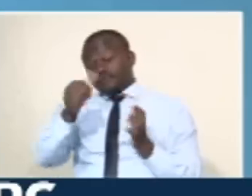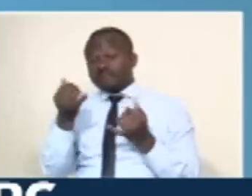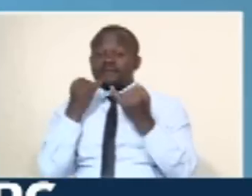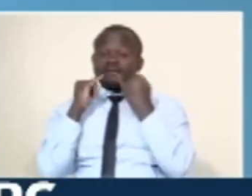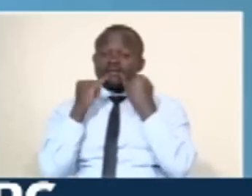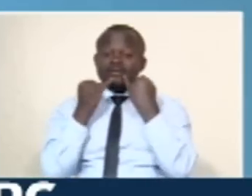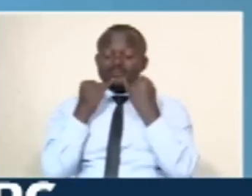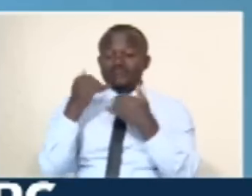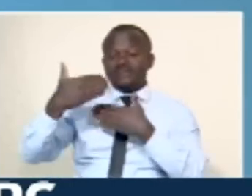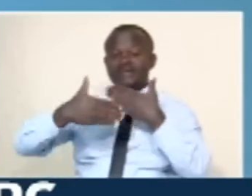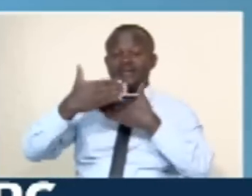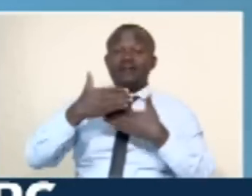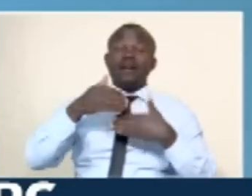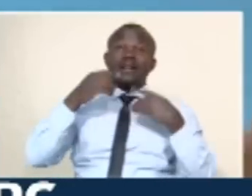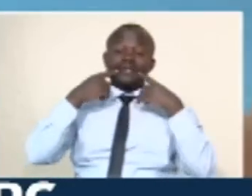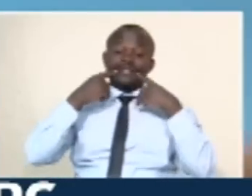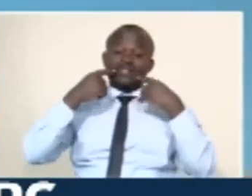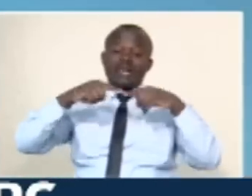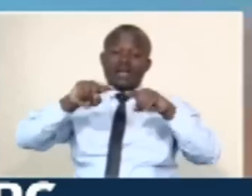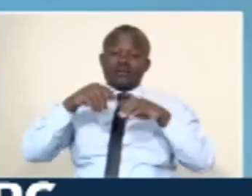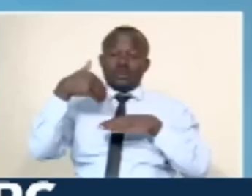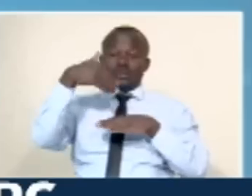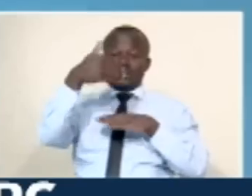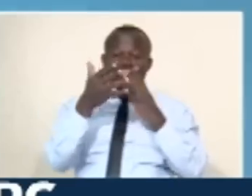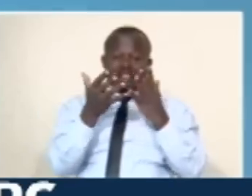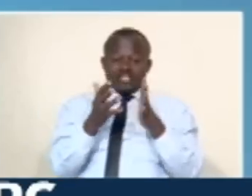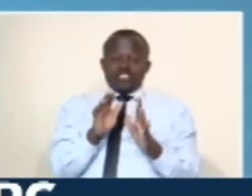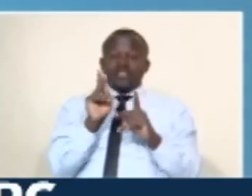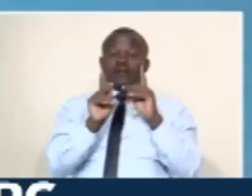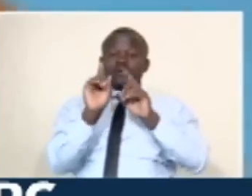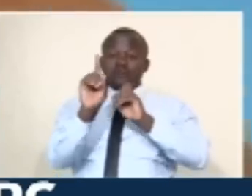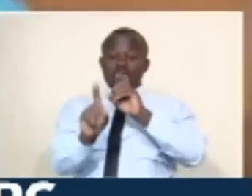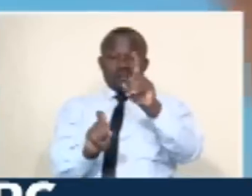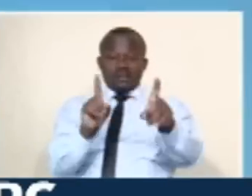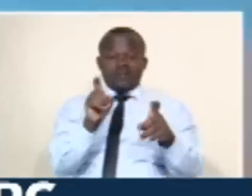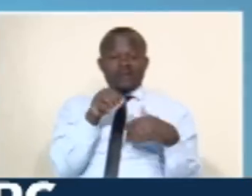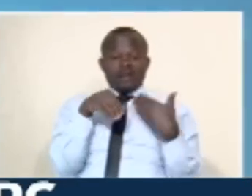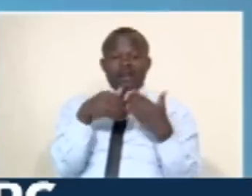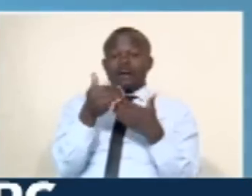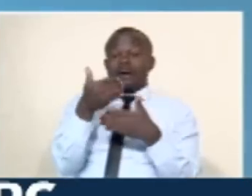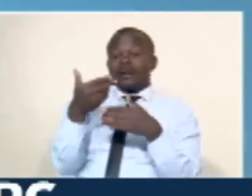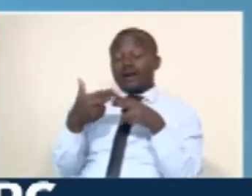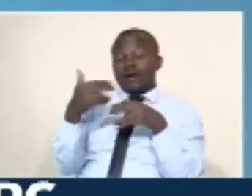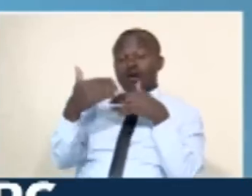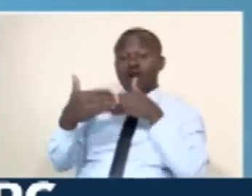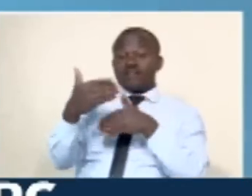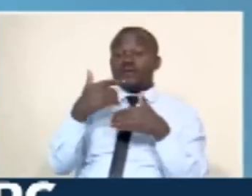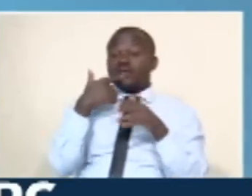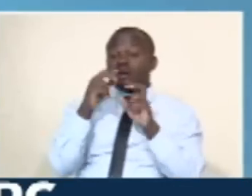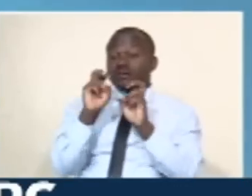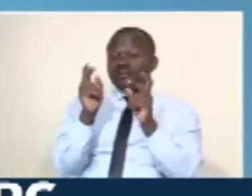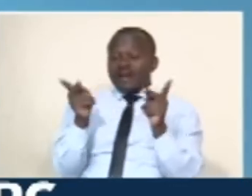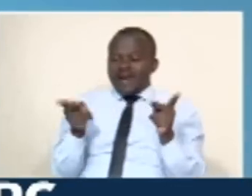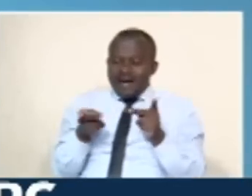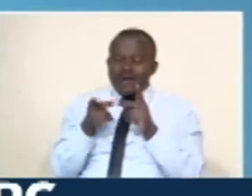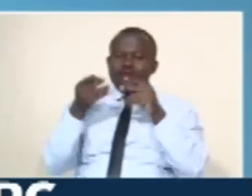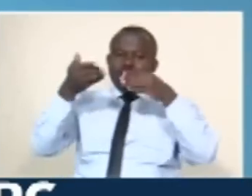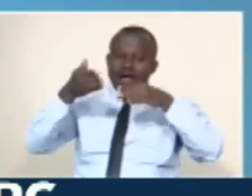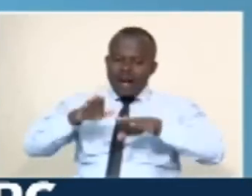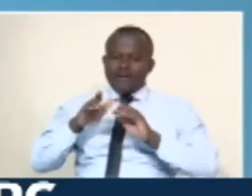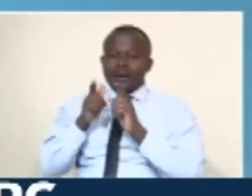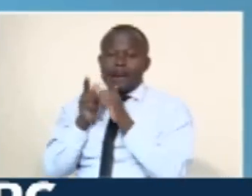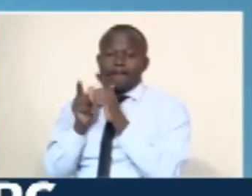ruhande agenda atangazwa uko iminsi ihita, ari abantu babazwa, ari abari aho hafi bavuga bati hano hantu habereye